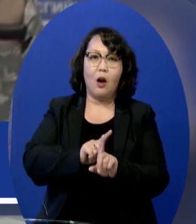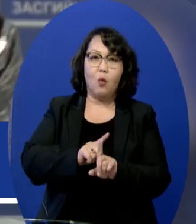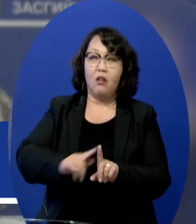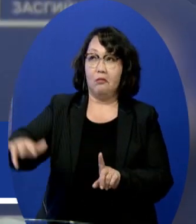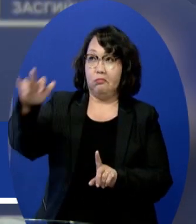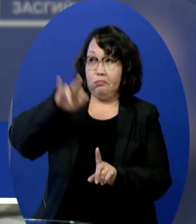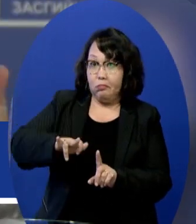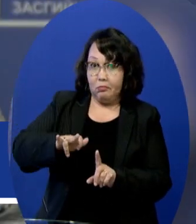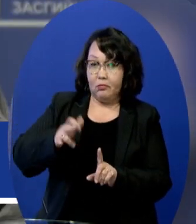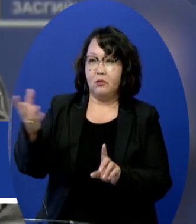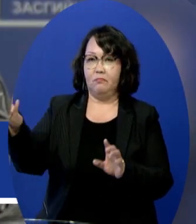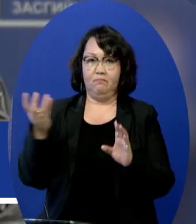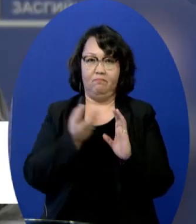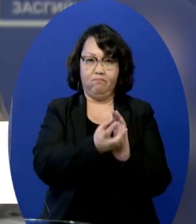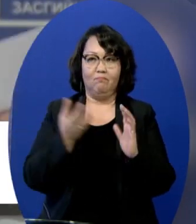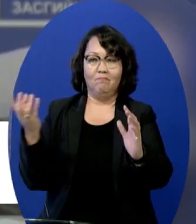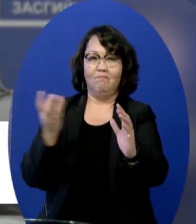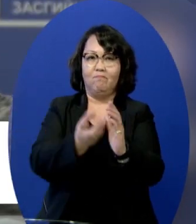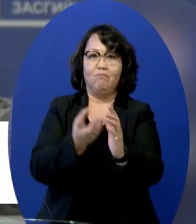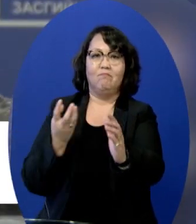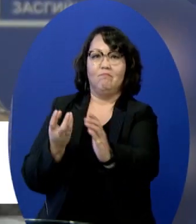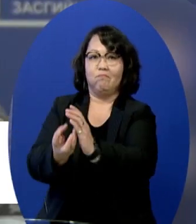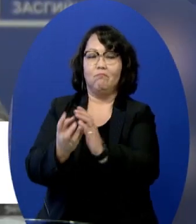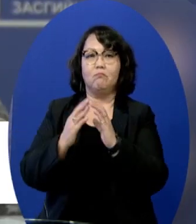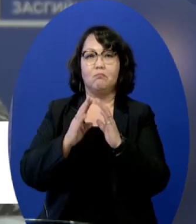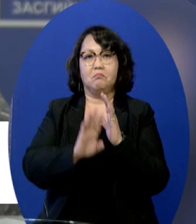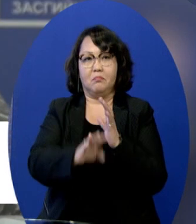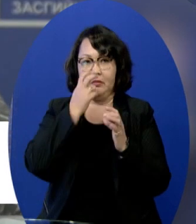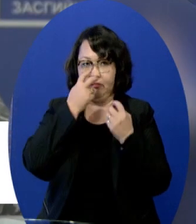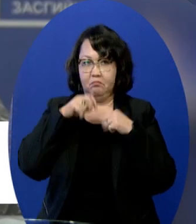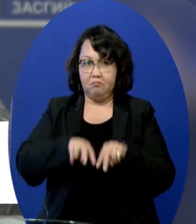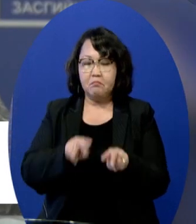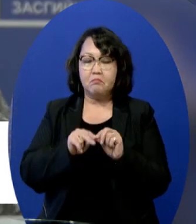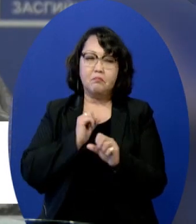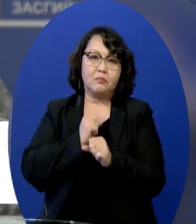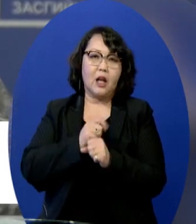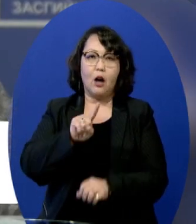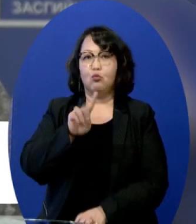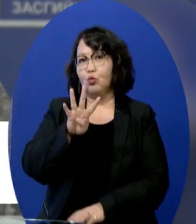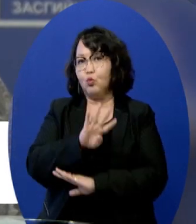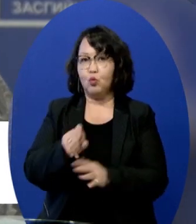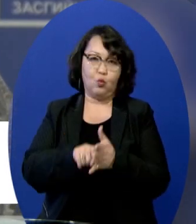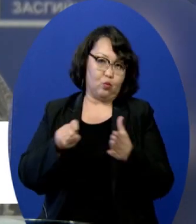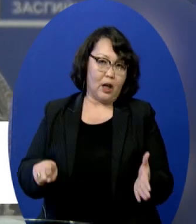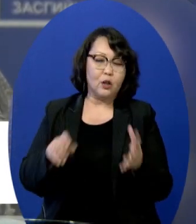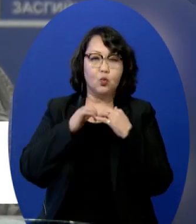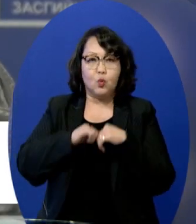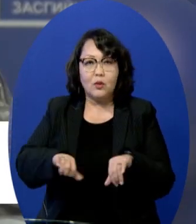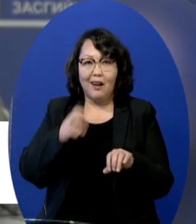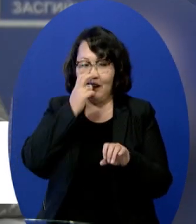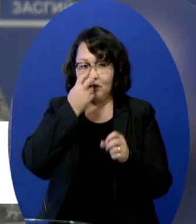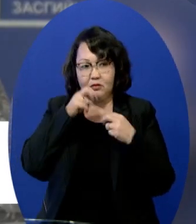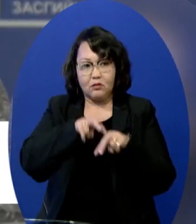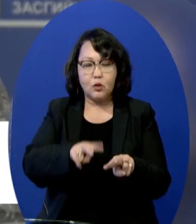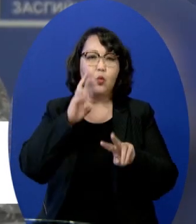бол энэ тусгаарлаа ажиллах байранд нислэгээр ирж байгаа хүмүүс бол байрлана. За ингээд 14 хоногийн хугацаатай тусгаарлаа ажиллах аргамжийг